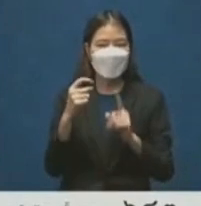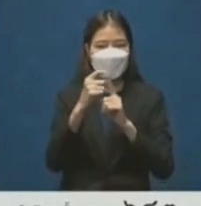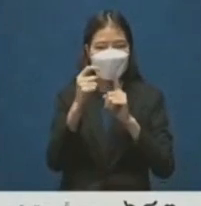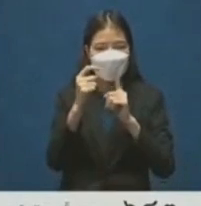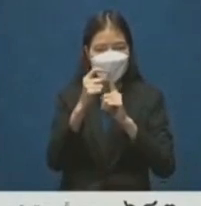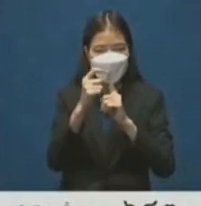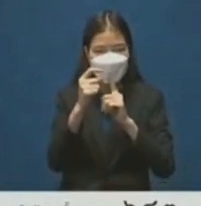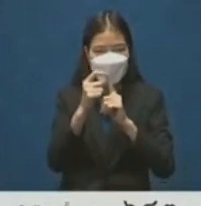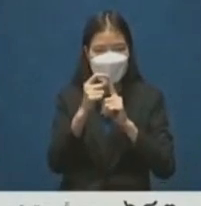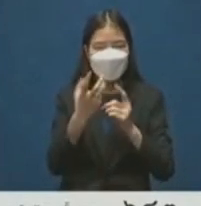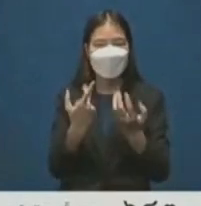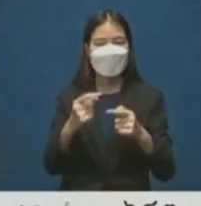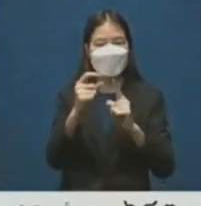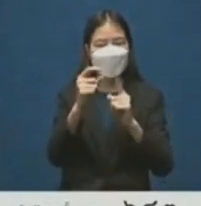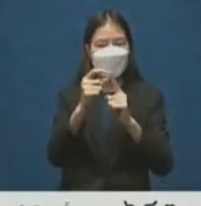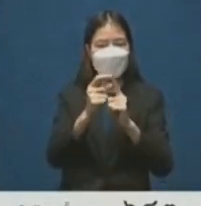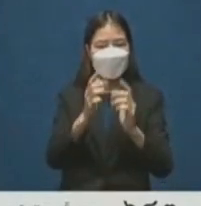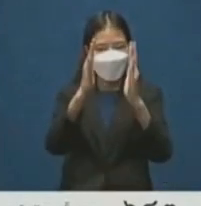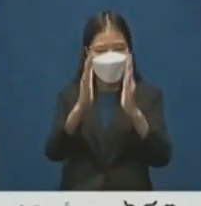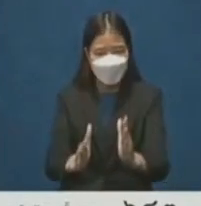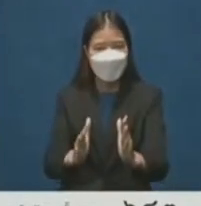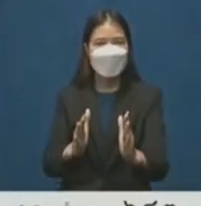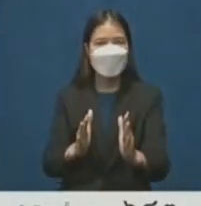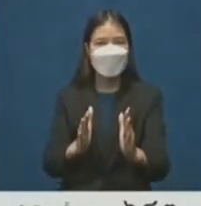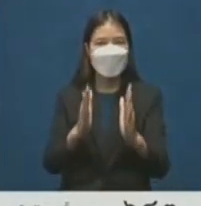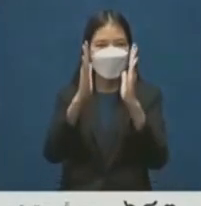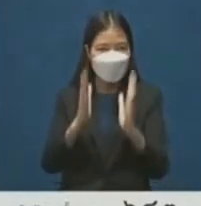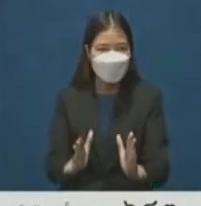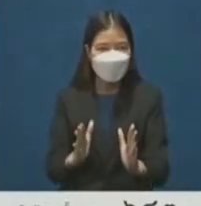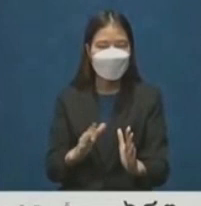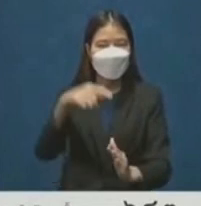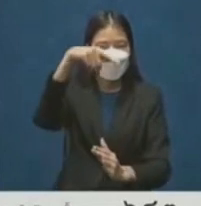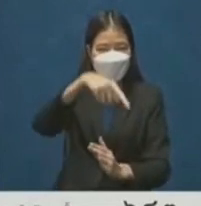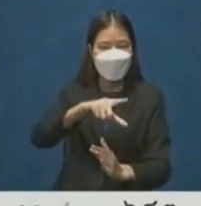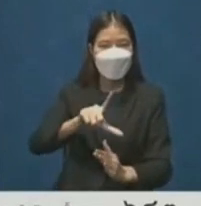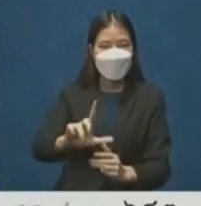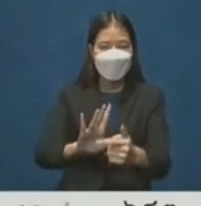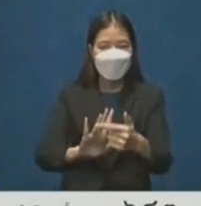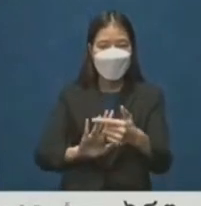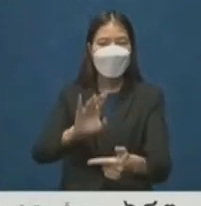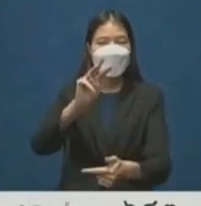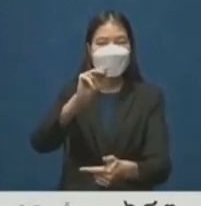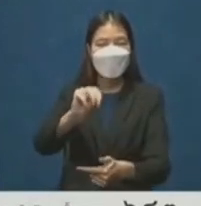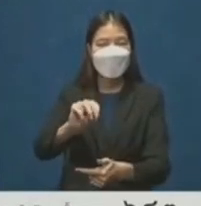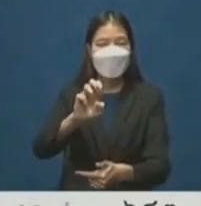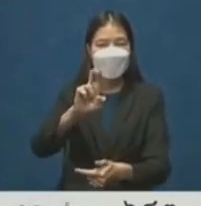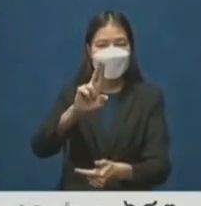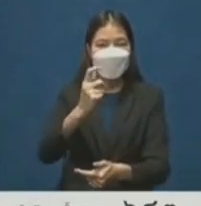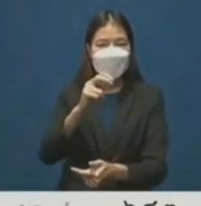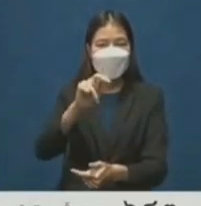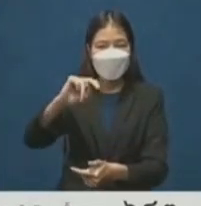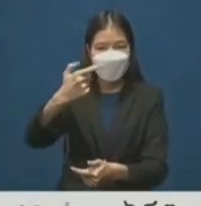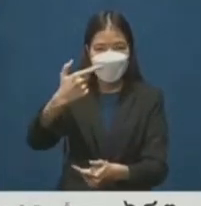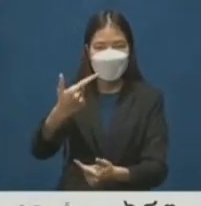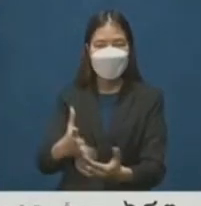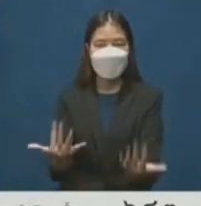มีคำว่ามีความเป็นพลเมืองเนี่ยครับความเป็นพลเมืองตัวนี้ผมคิดว่า